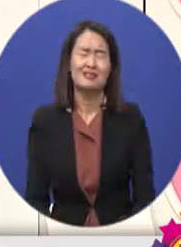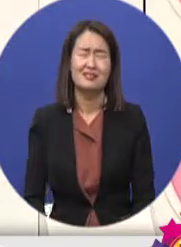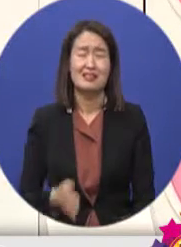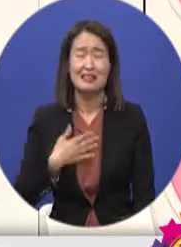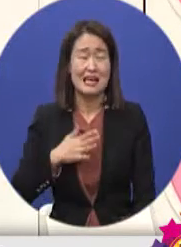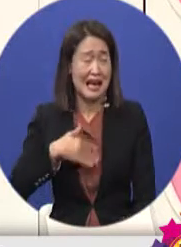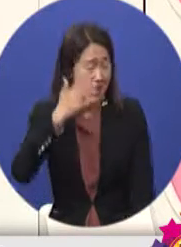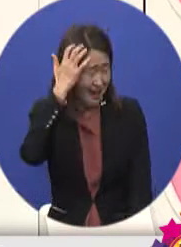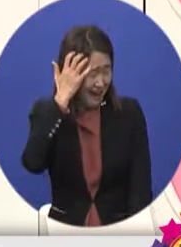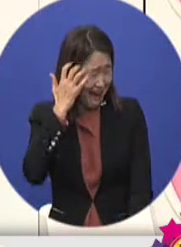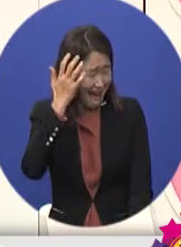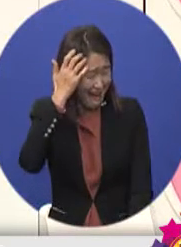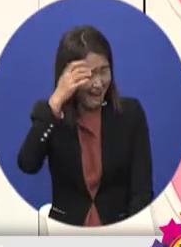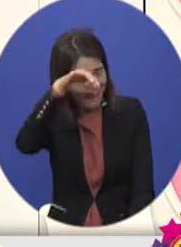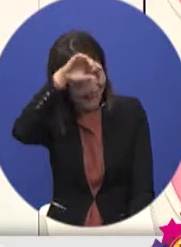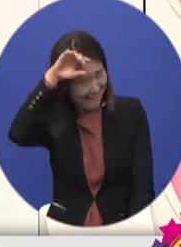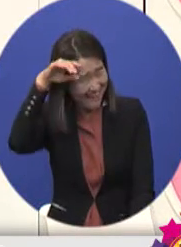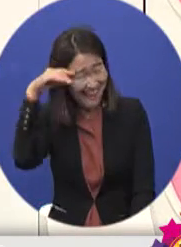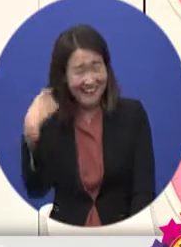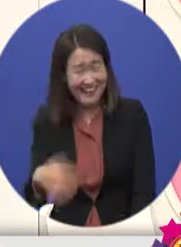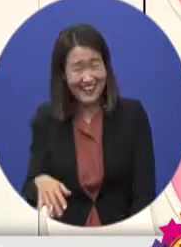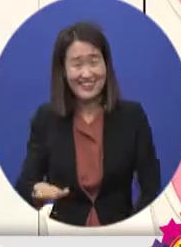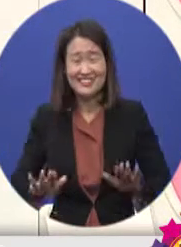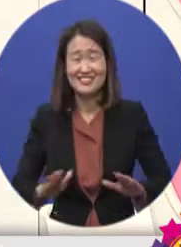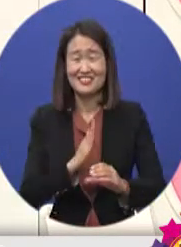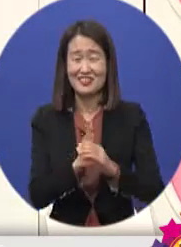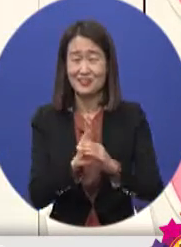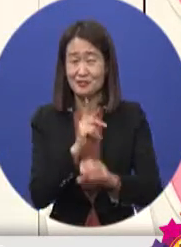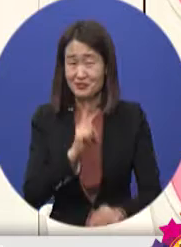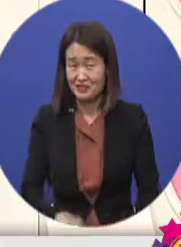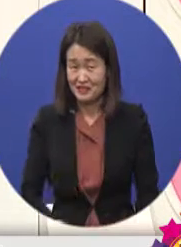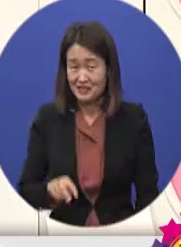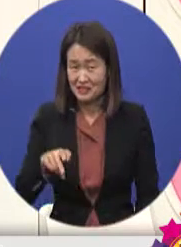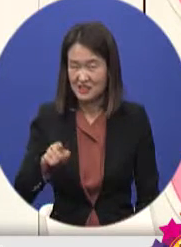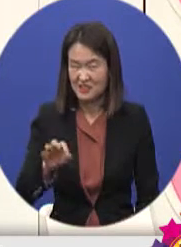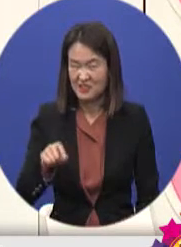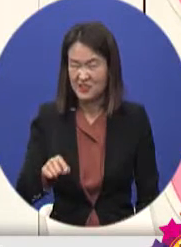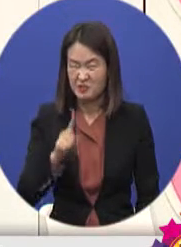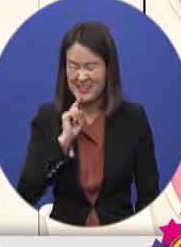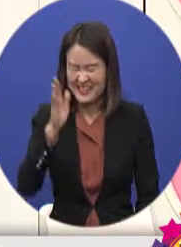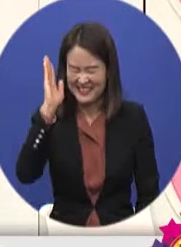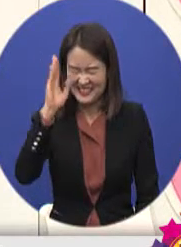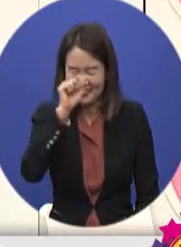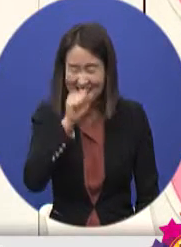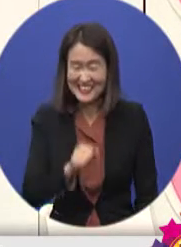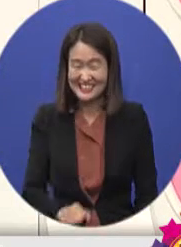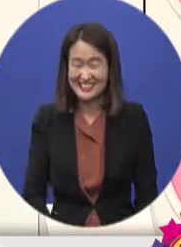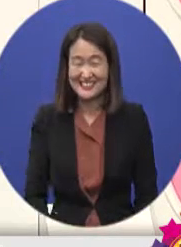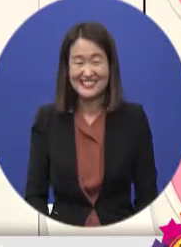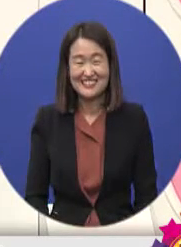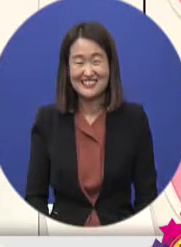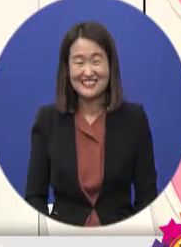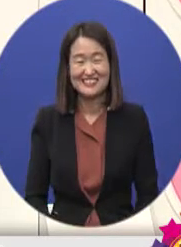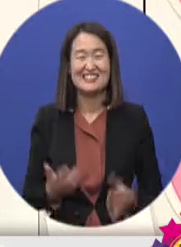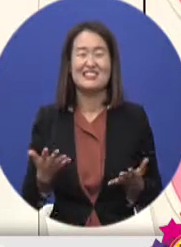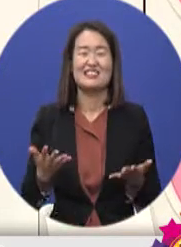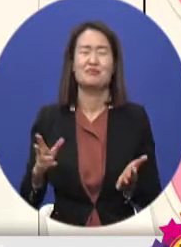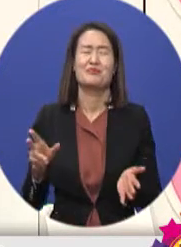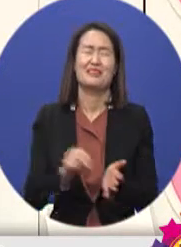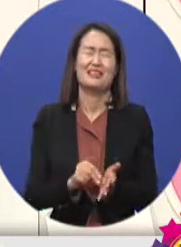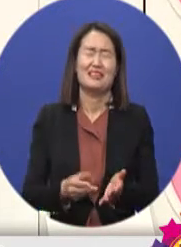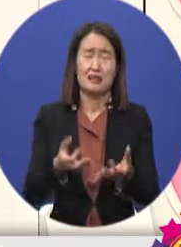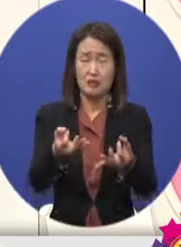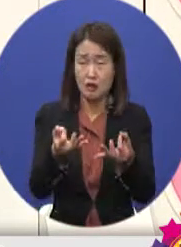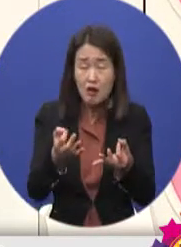제가 쩔쩔 매고 있네요. 네, 맞아요. 서정호 씨가 한마디씩 차고 나오셔야 되는데 네네.